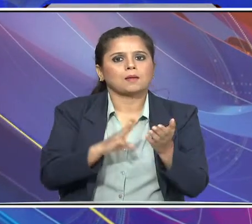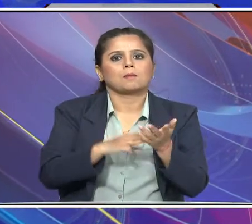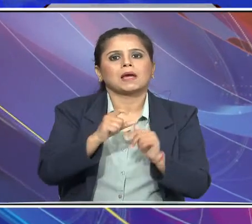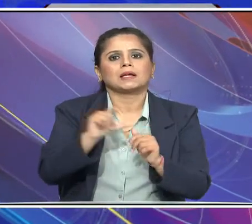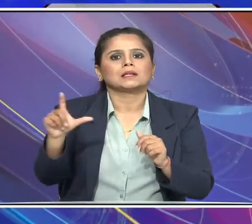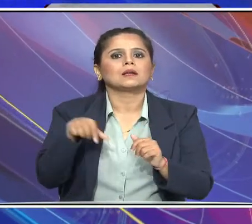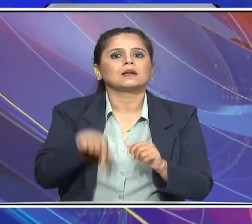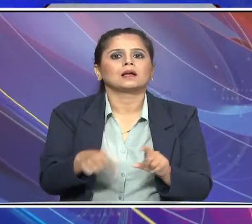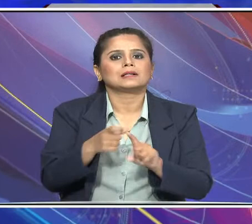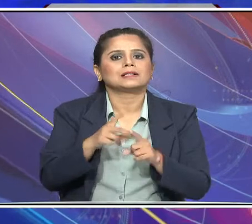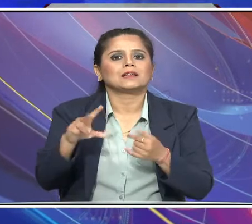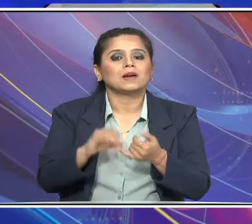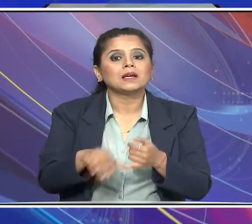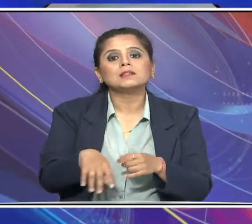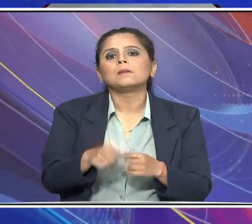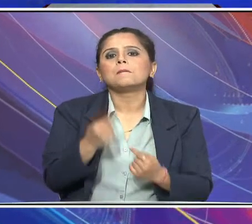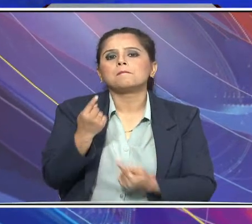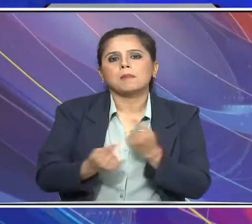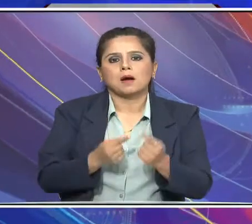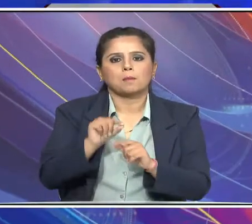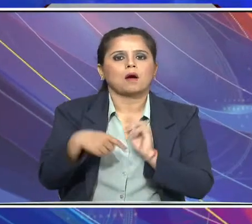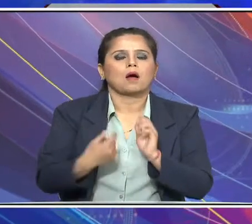कर मेडिकल डिवाइस